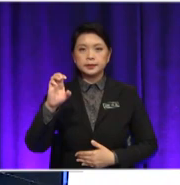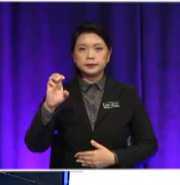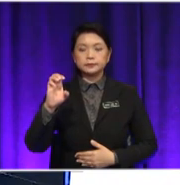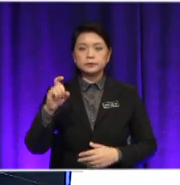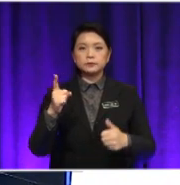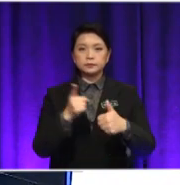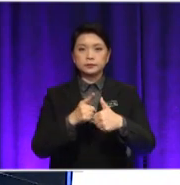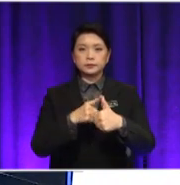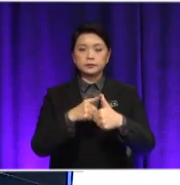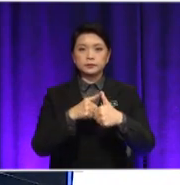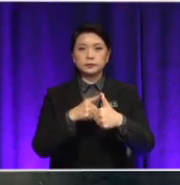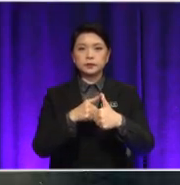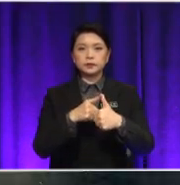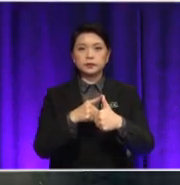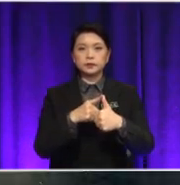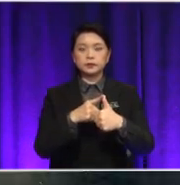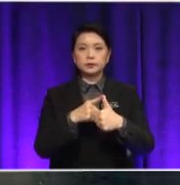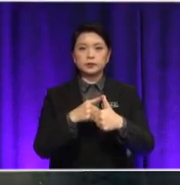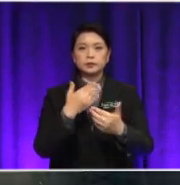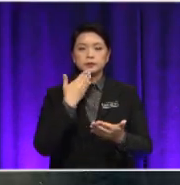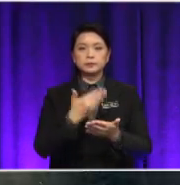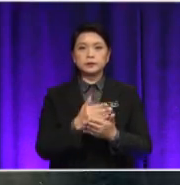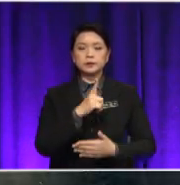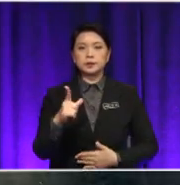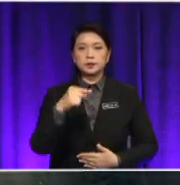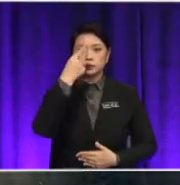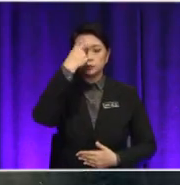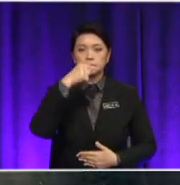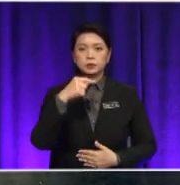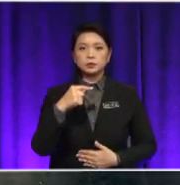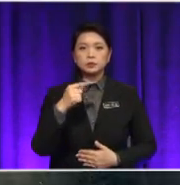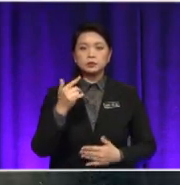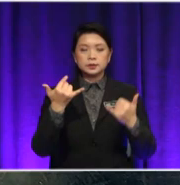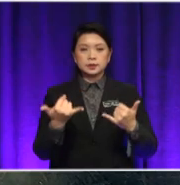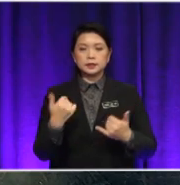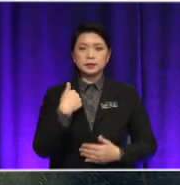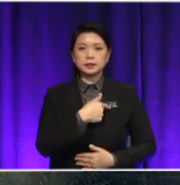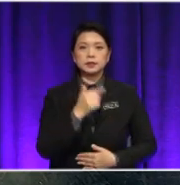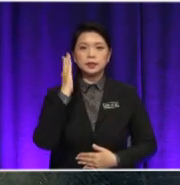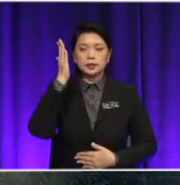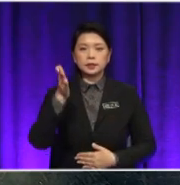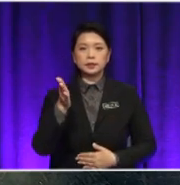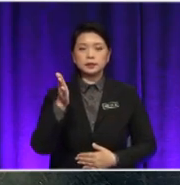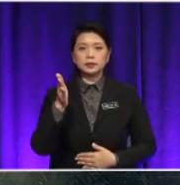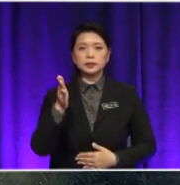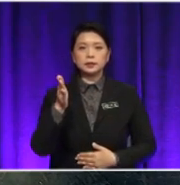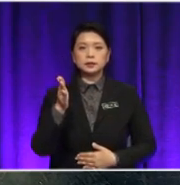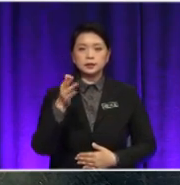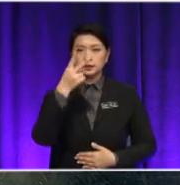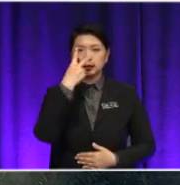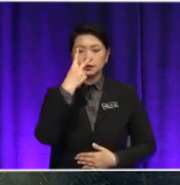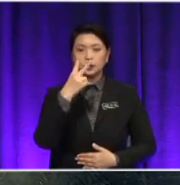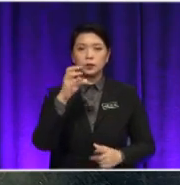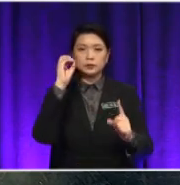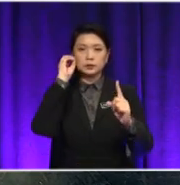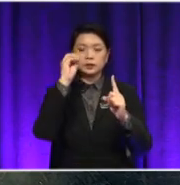terlebih dahulu Cikgu Intan. Baiklah. Untuk segmen ketiga, kita akan pergi kepada objektif pembelajaran yang ketiga